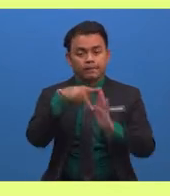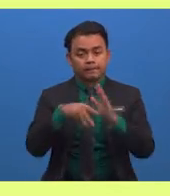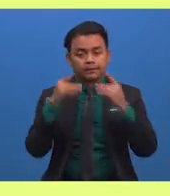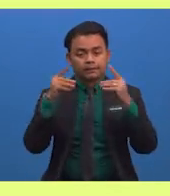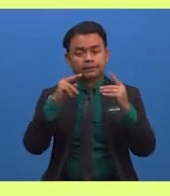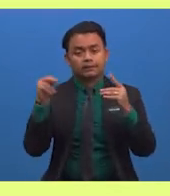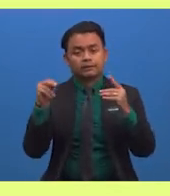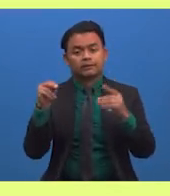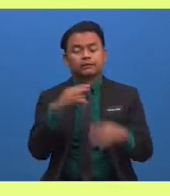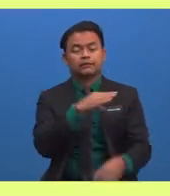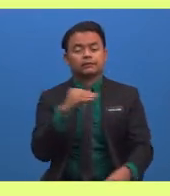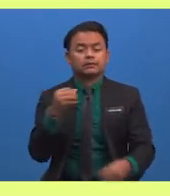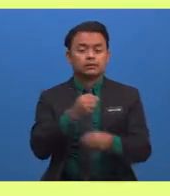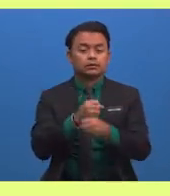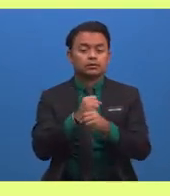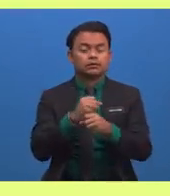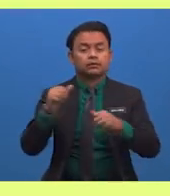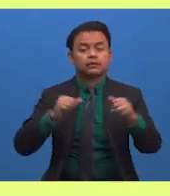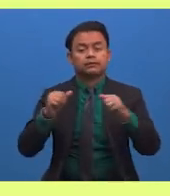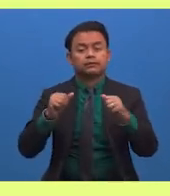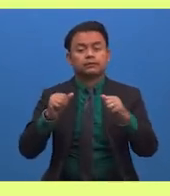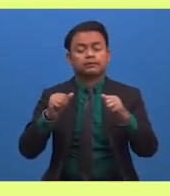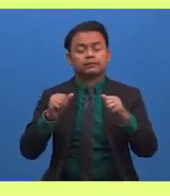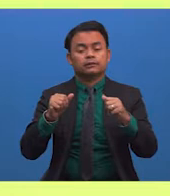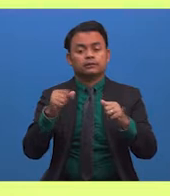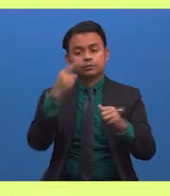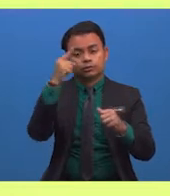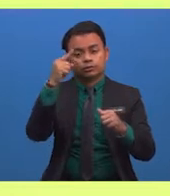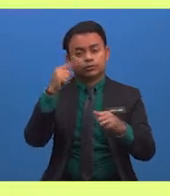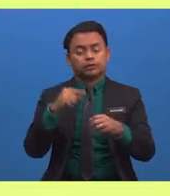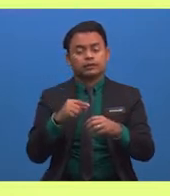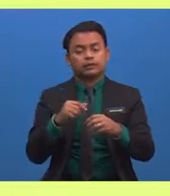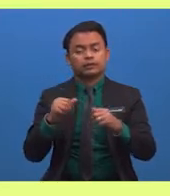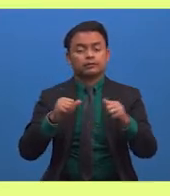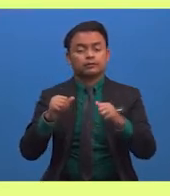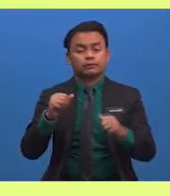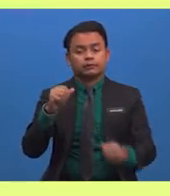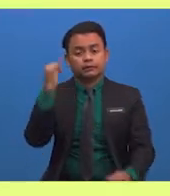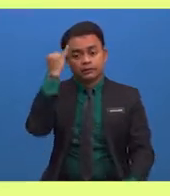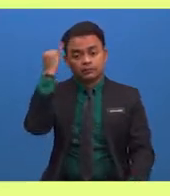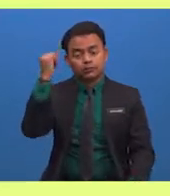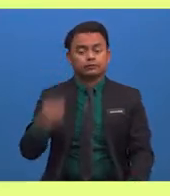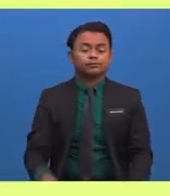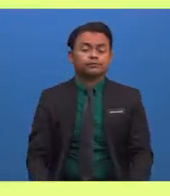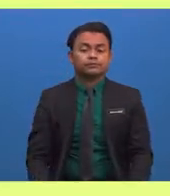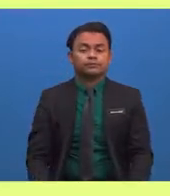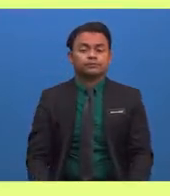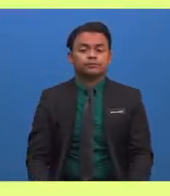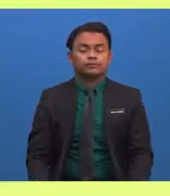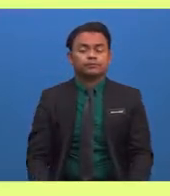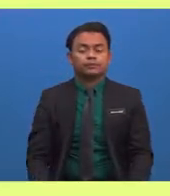dan galakkan terhadap aktiviti keilmuan. Ulama berperanan dalam menyebarkan